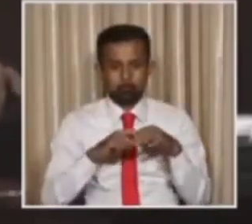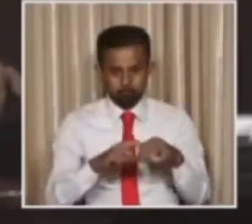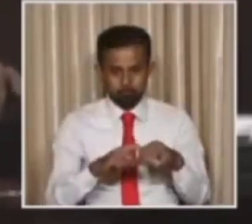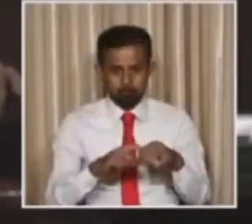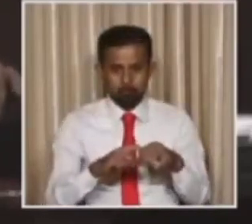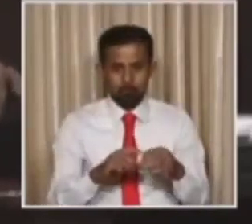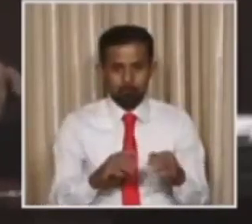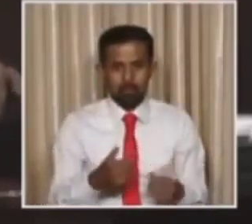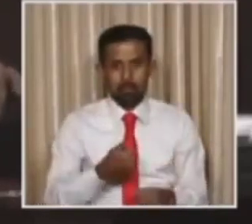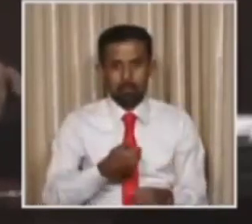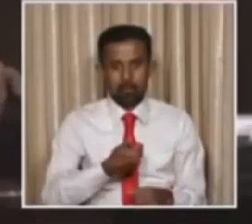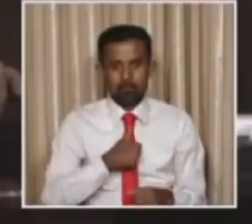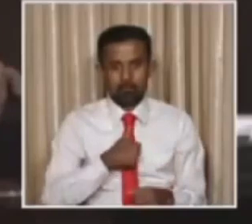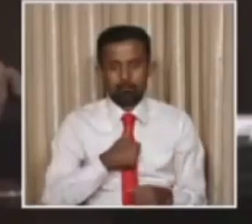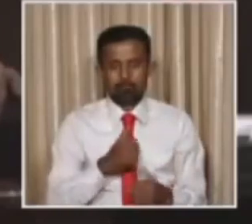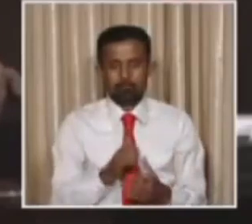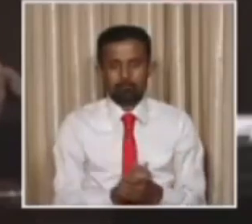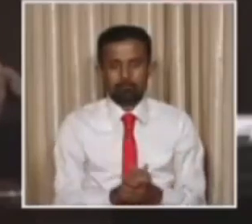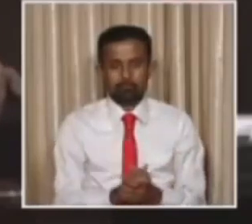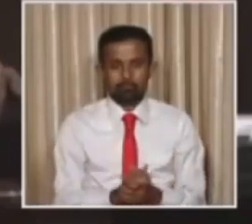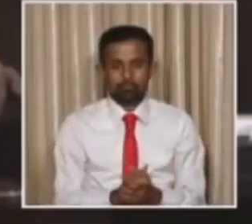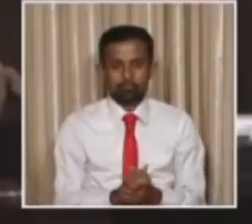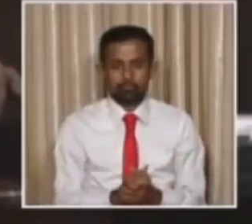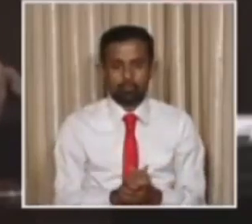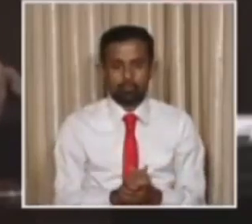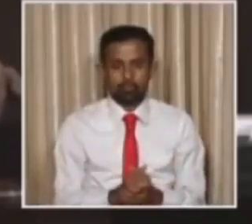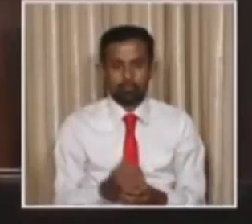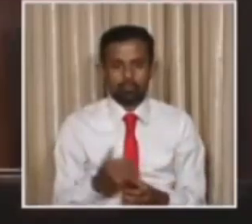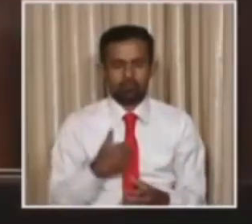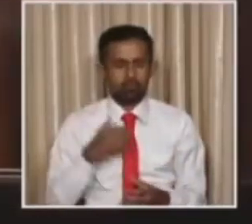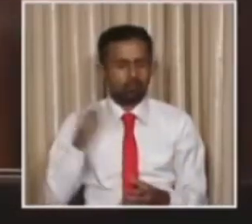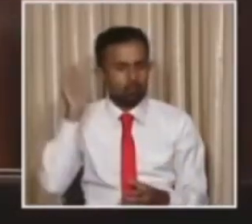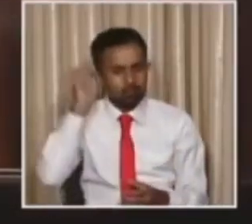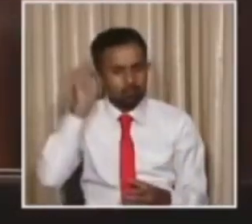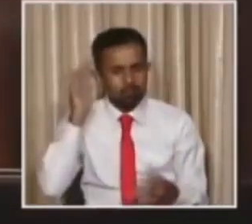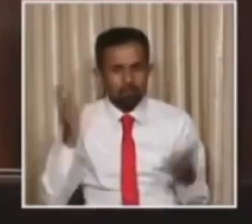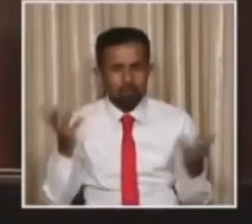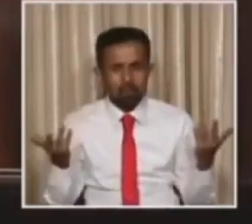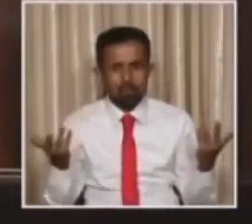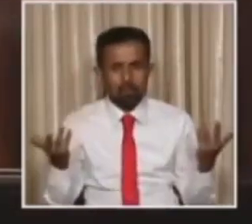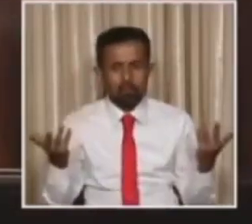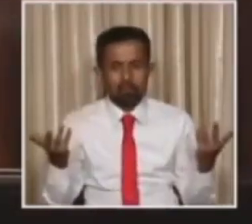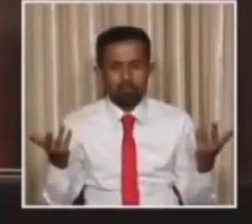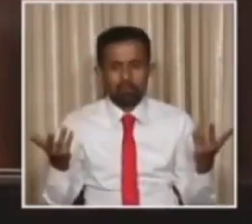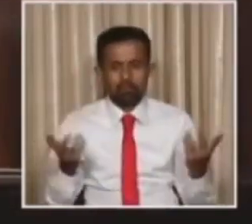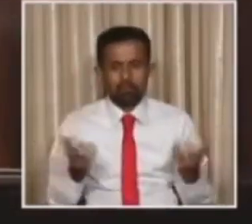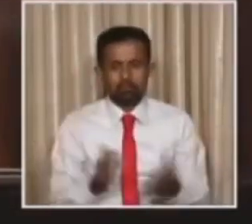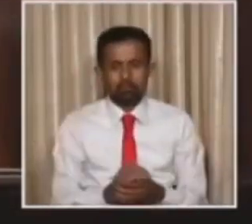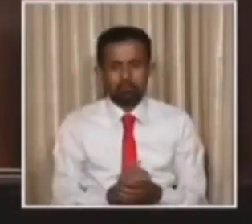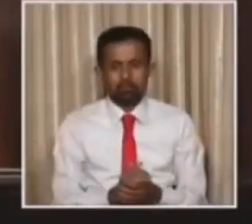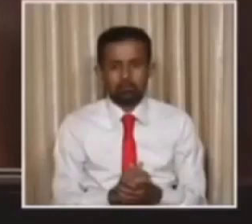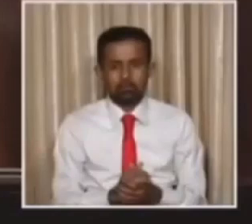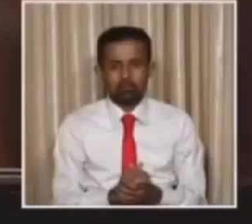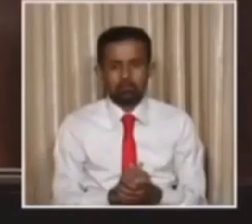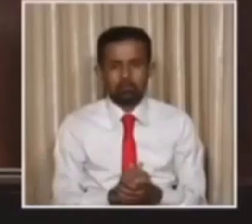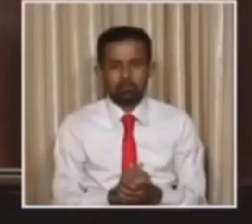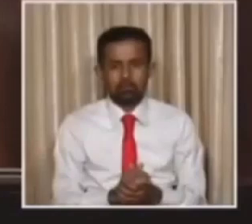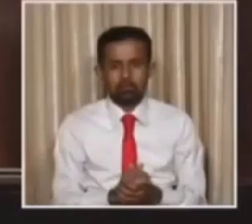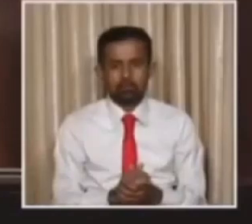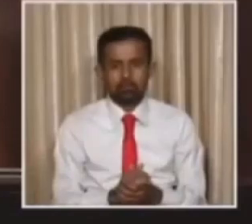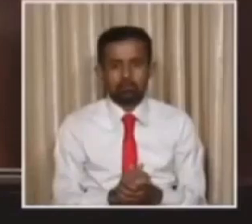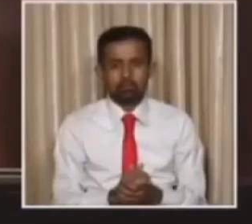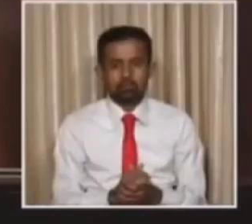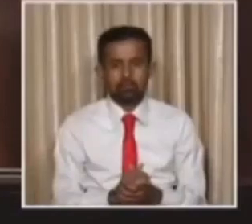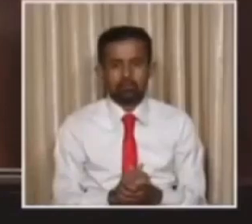can you... Sir, I can't hear anything. Karunakala obuthumana dennama indaganda. Indaganda. Sabhave gauruwe